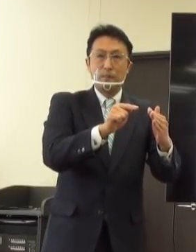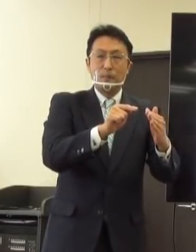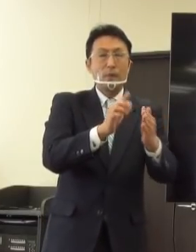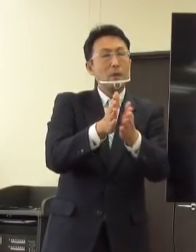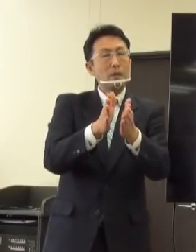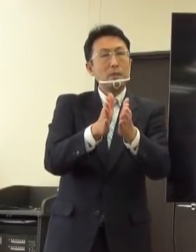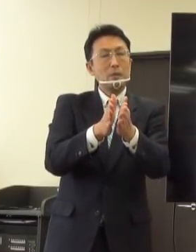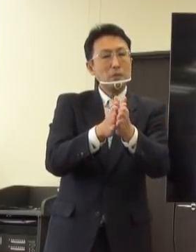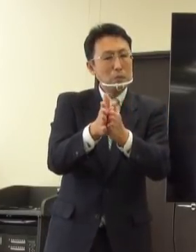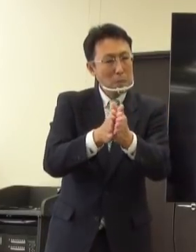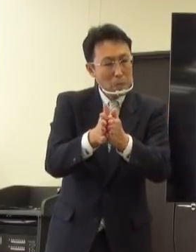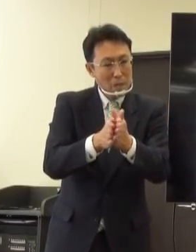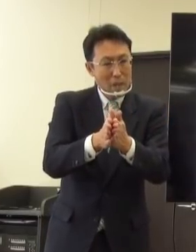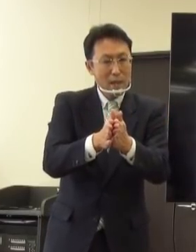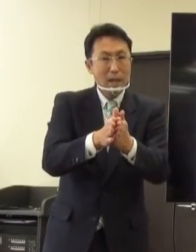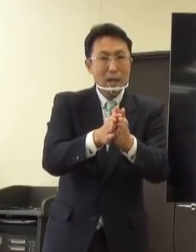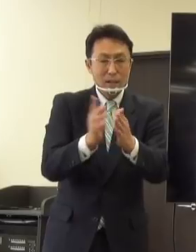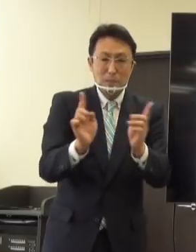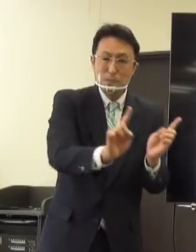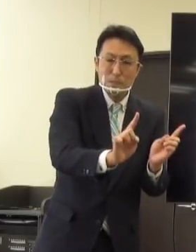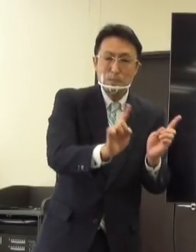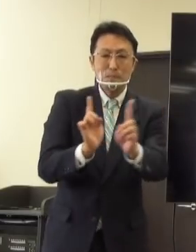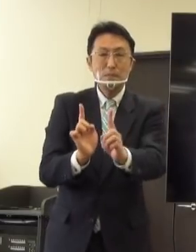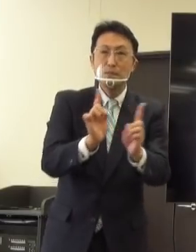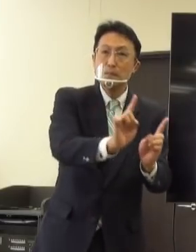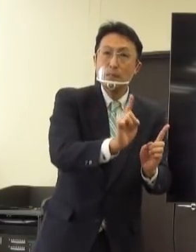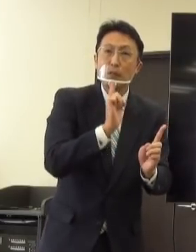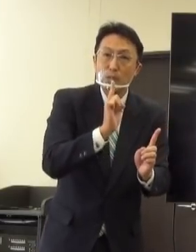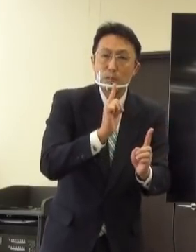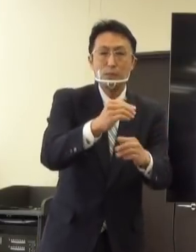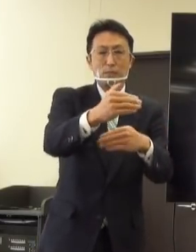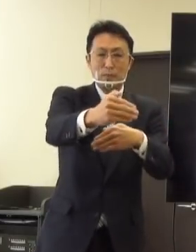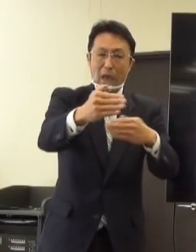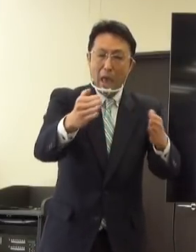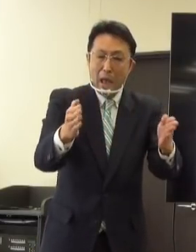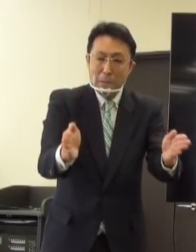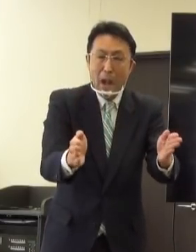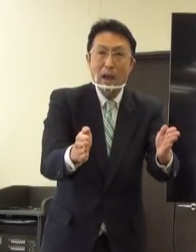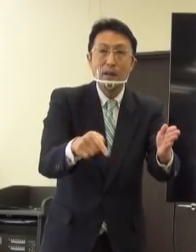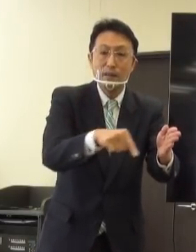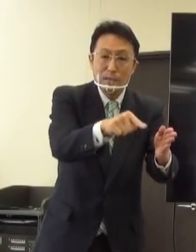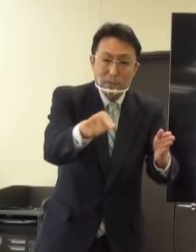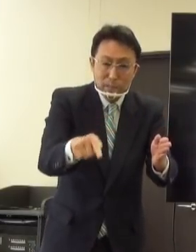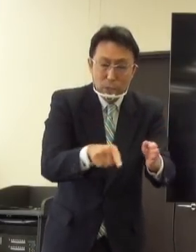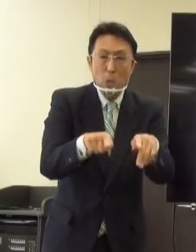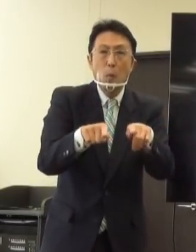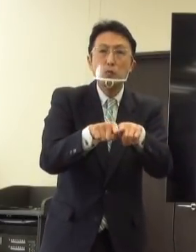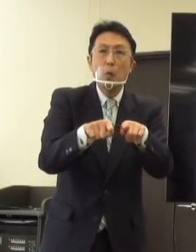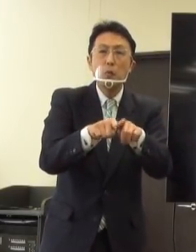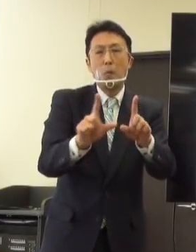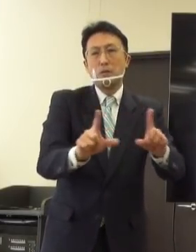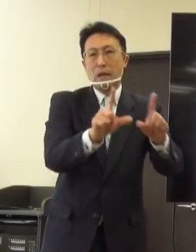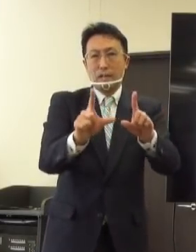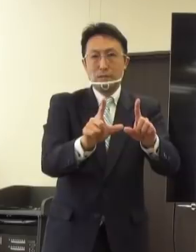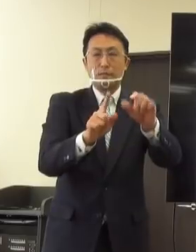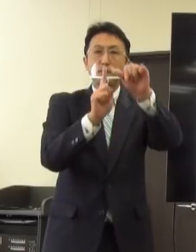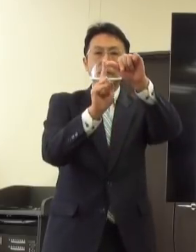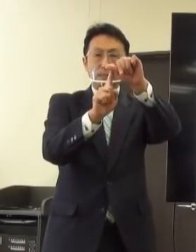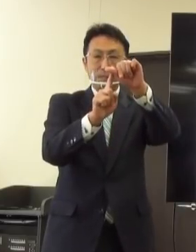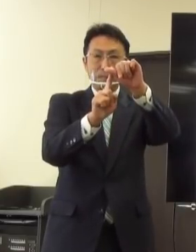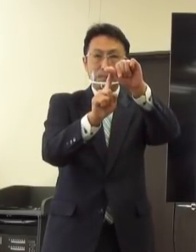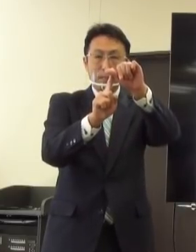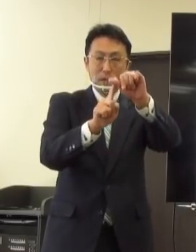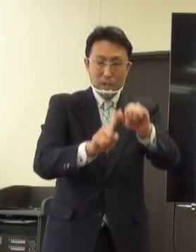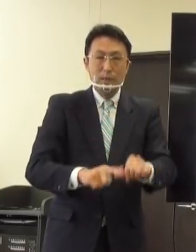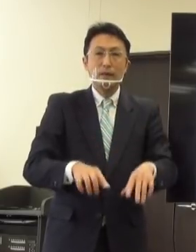トイレなどの共用部分とかというところですかね、狭い空間での共同生活。5つ目に居場